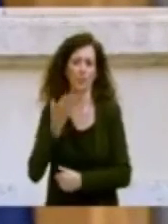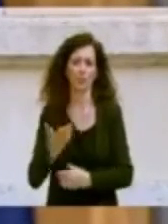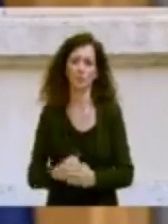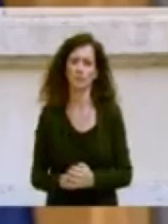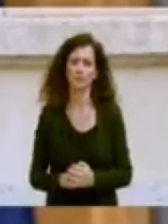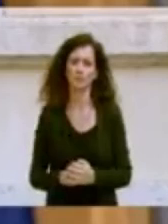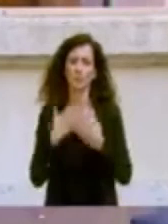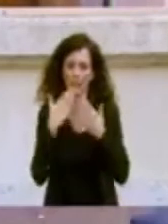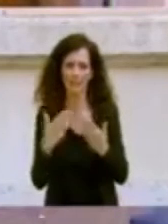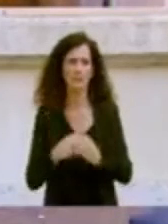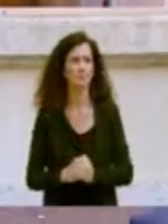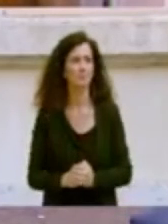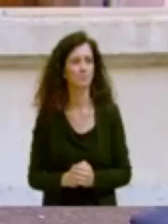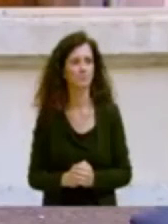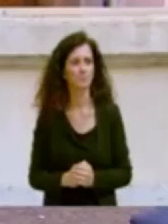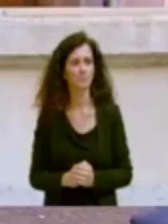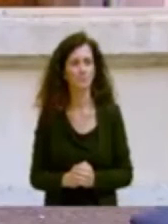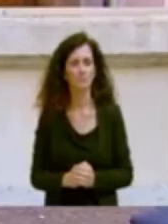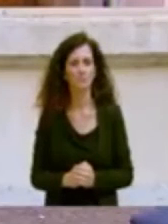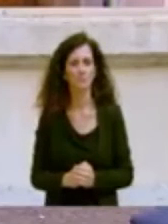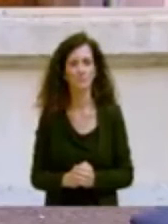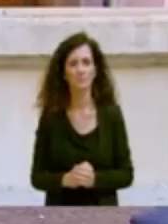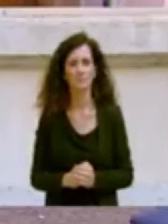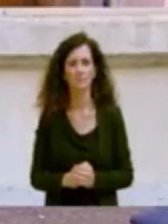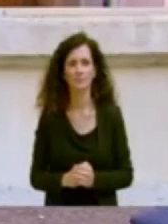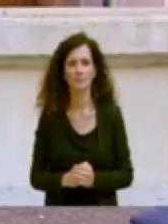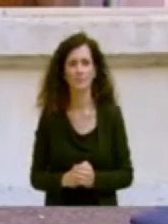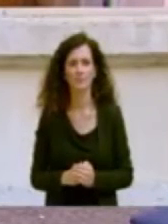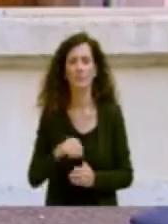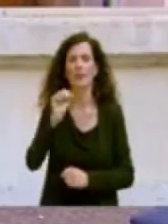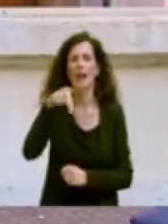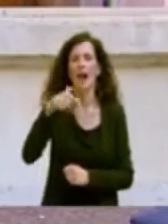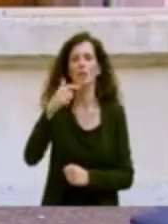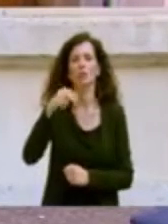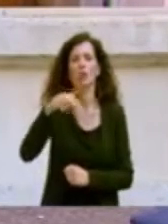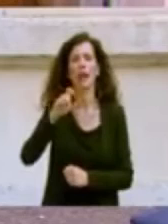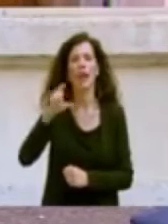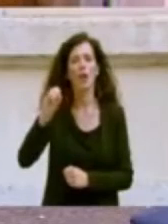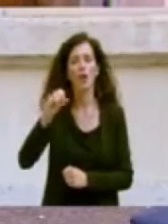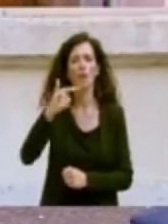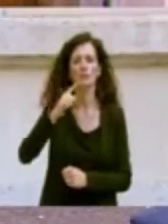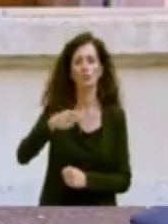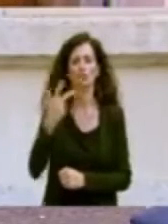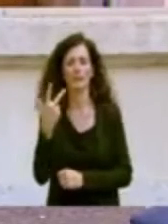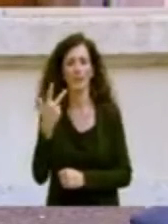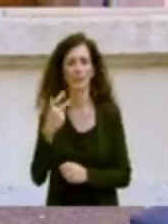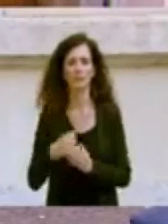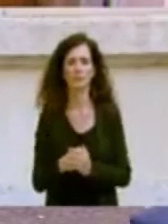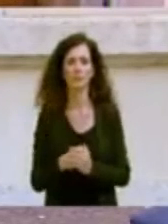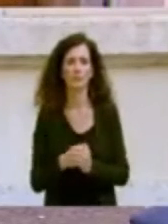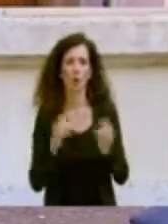Grazie Prego e Valentina Antonello per il TG3 perché chiude la diretta mi